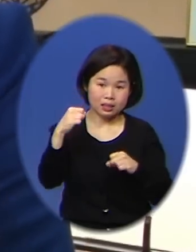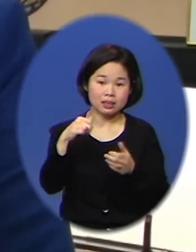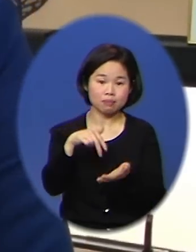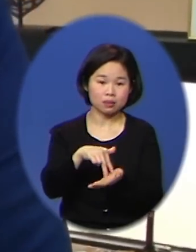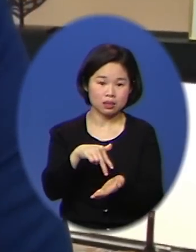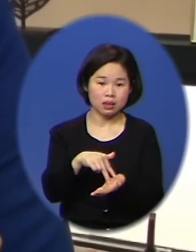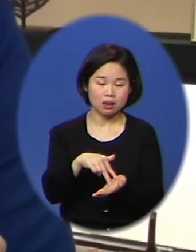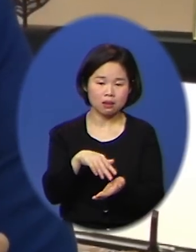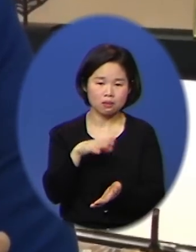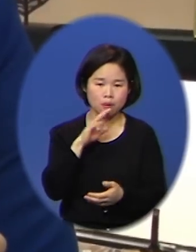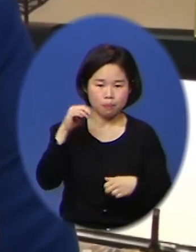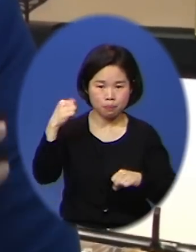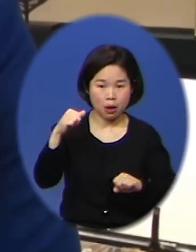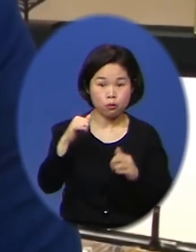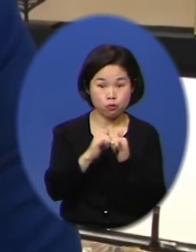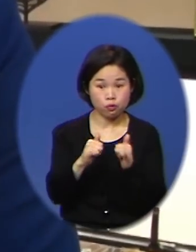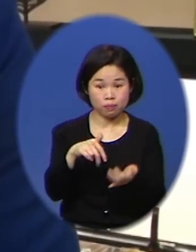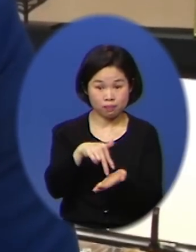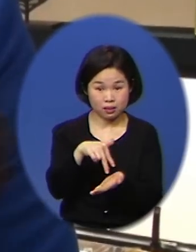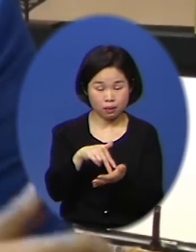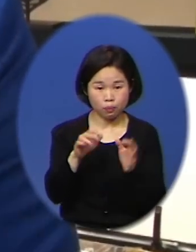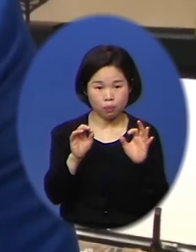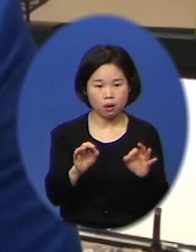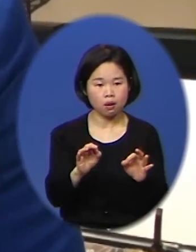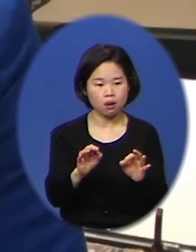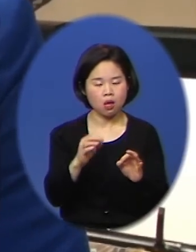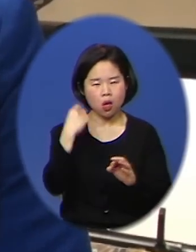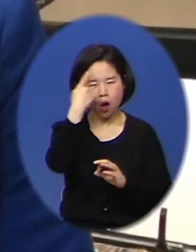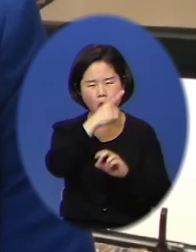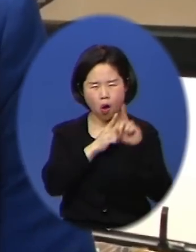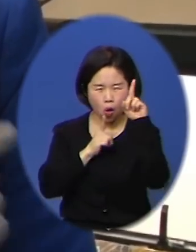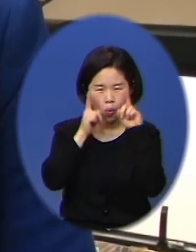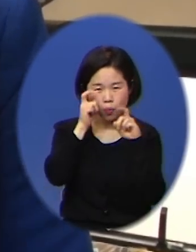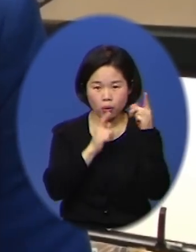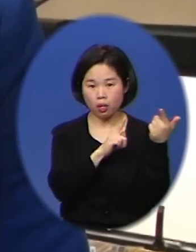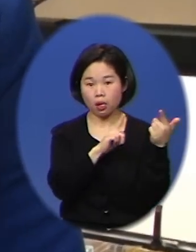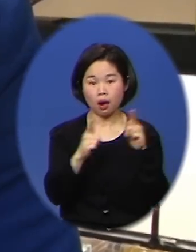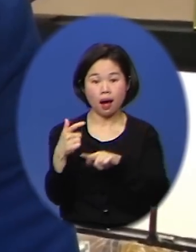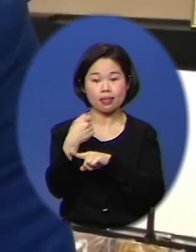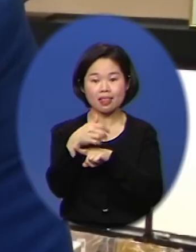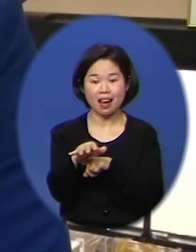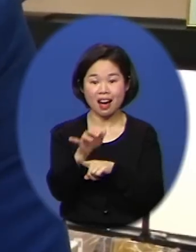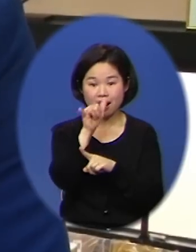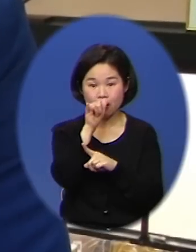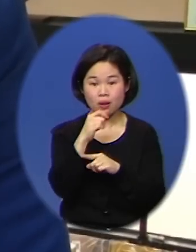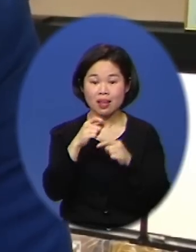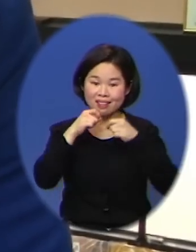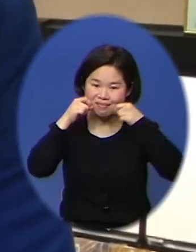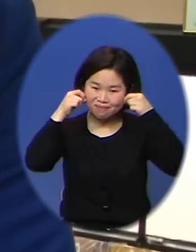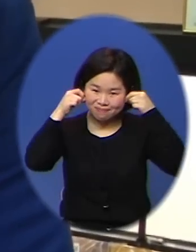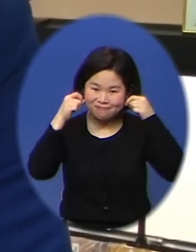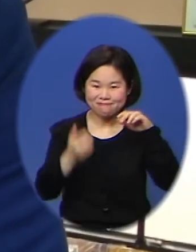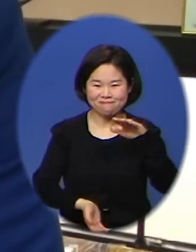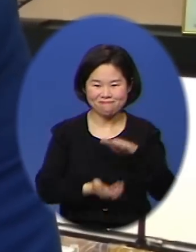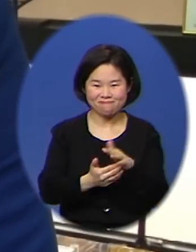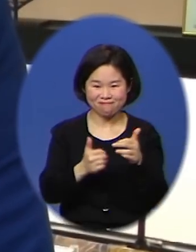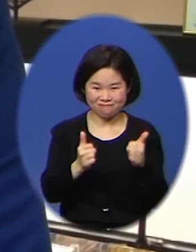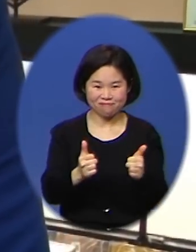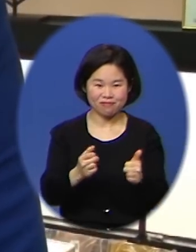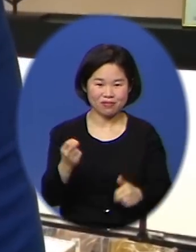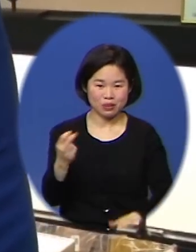정말 배우로 봤을 때는 다양한 표정이에요. 민희는 그리고 최고의 미소를 가지고 있고요. 제일